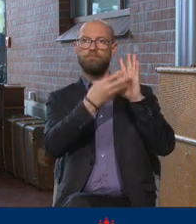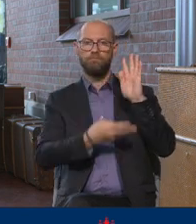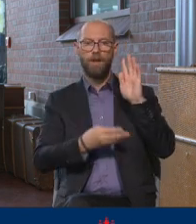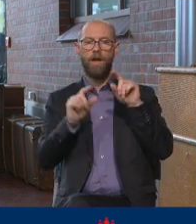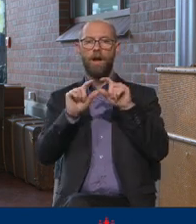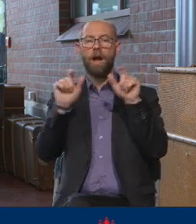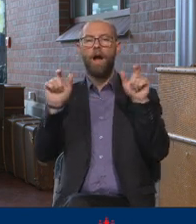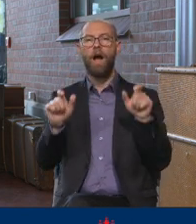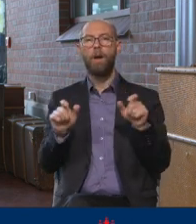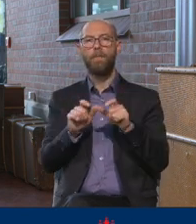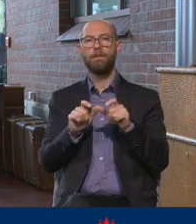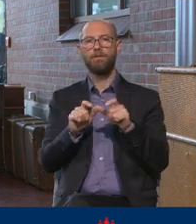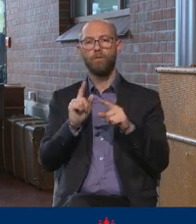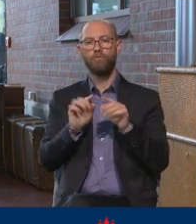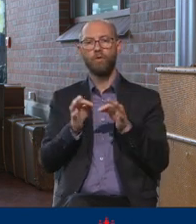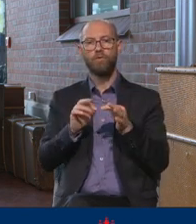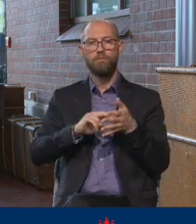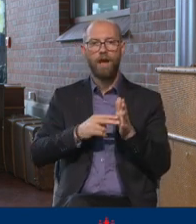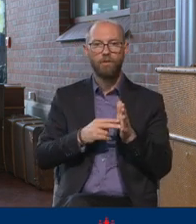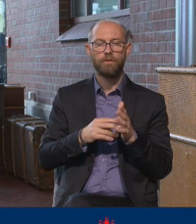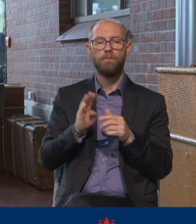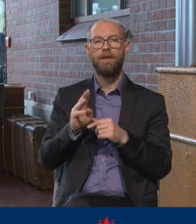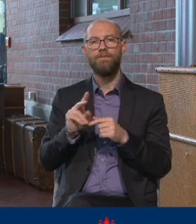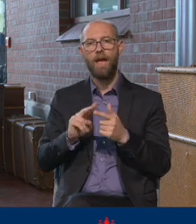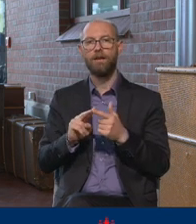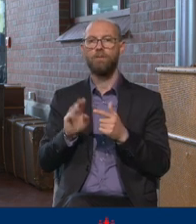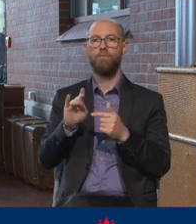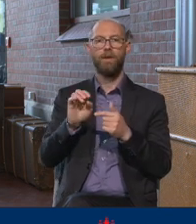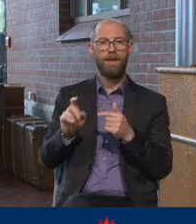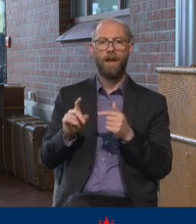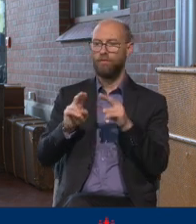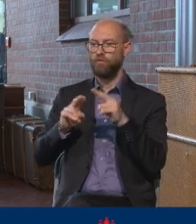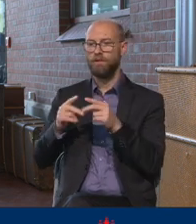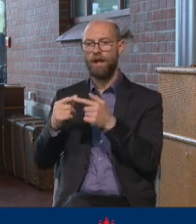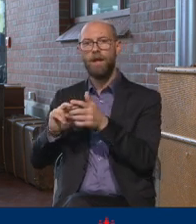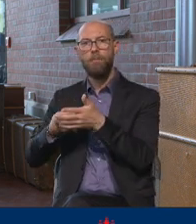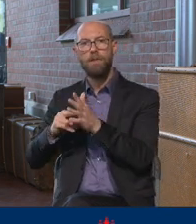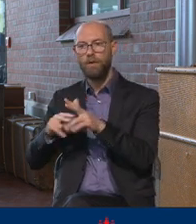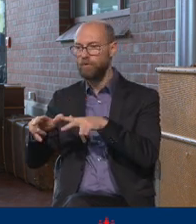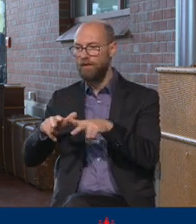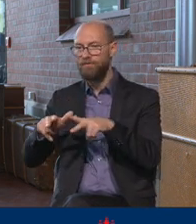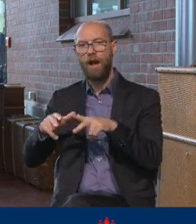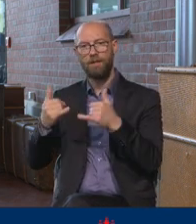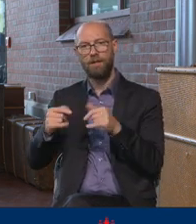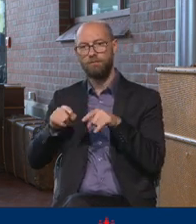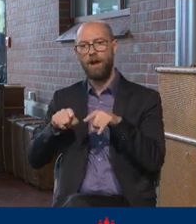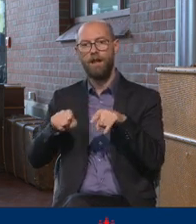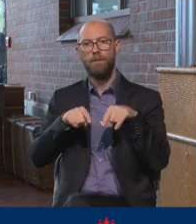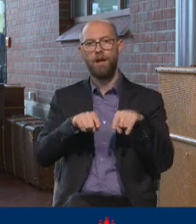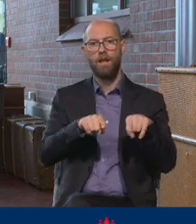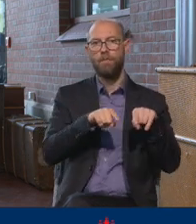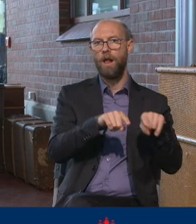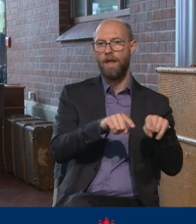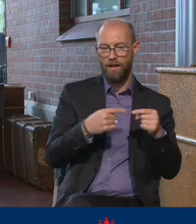die berg durch die bs wie durch die bog er und einige kleinere planungsverfahren laufen hier aber